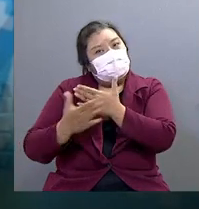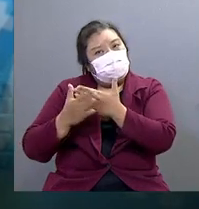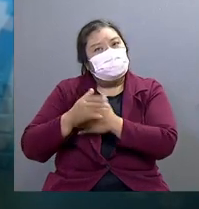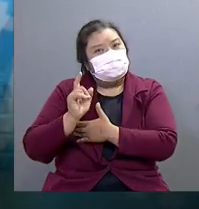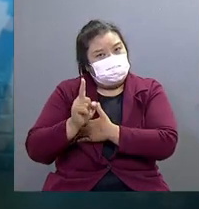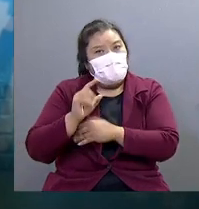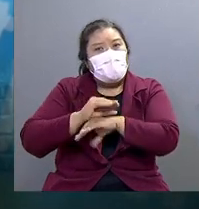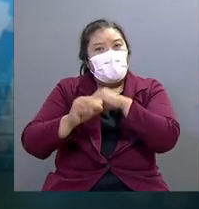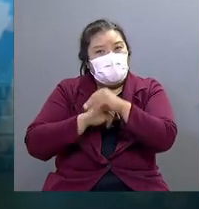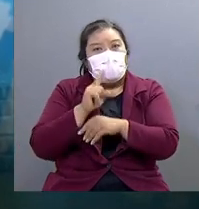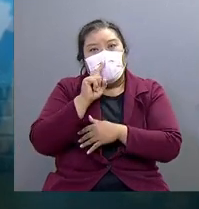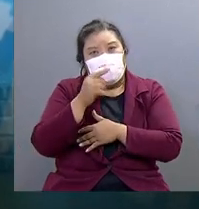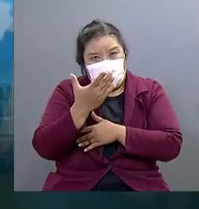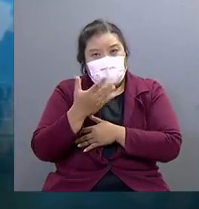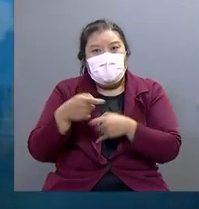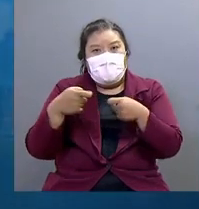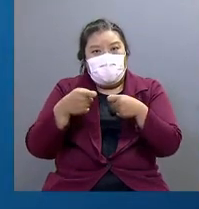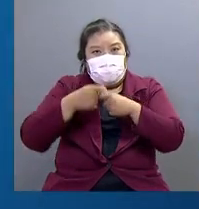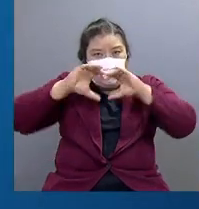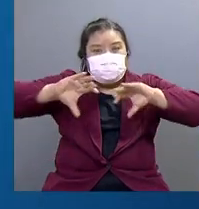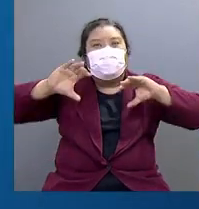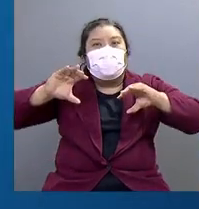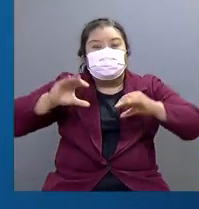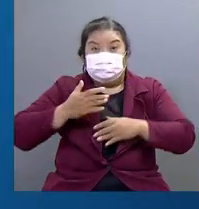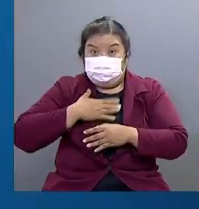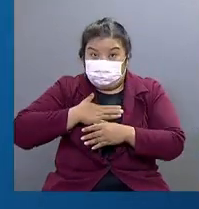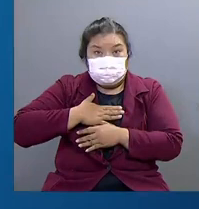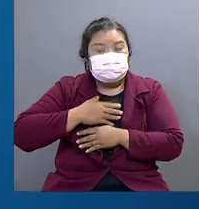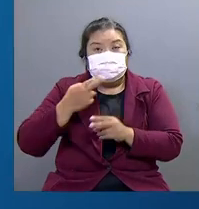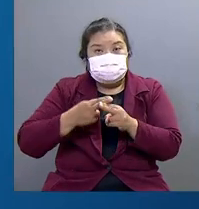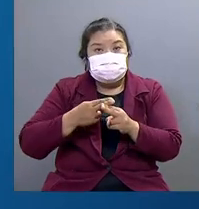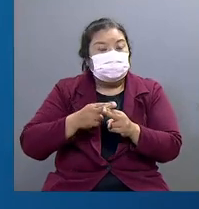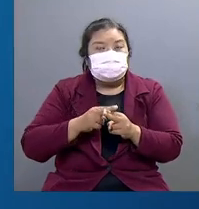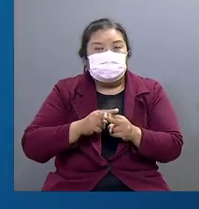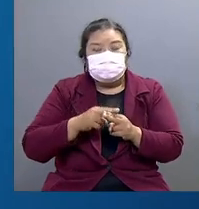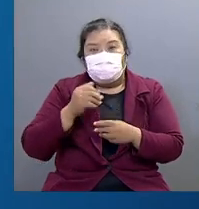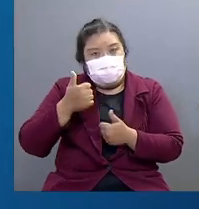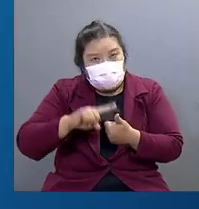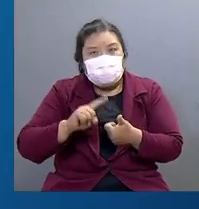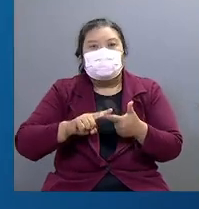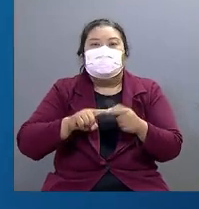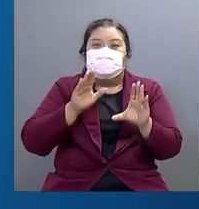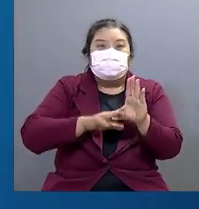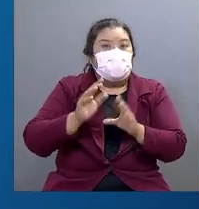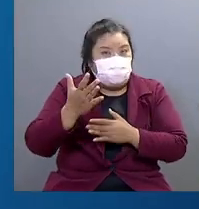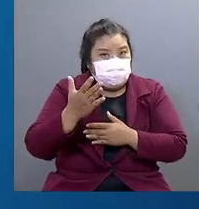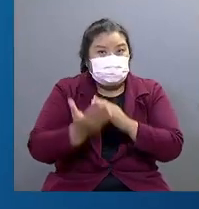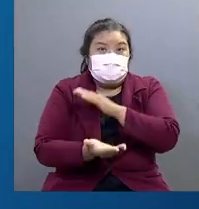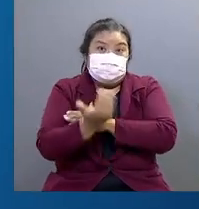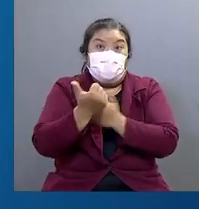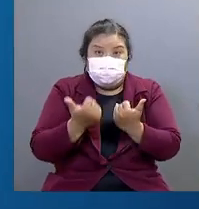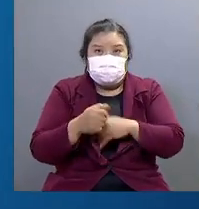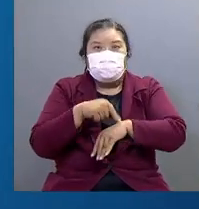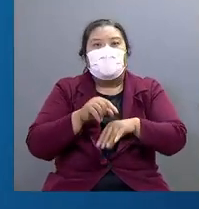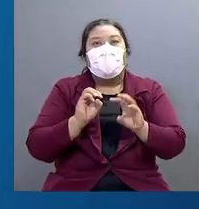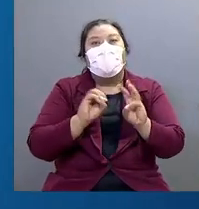ที่5เพราะว่าไม่สามารถที่จะยืนยันสิทธิ์หรือว่าลงทะเบียนใหม่ผ่านแอปพลิเคชันเป๋าตังได้ตั้งแต่6นาฬิกาฝ่ายสื่อสารองค์ก